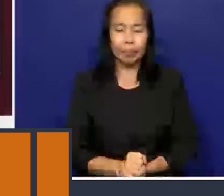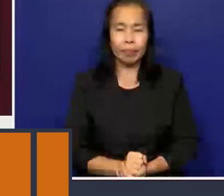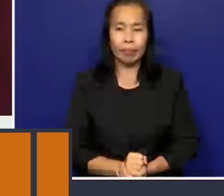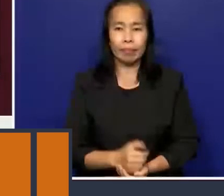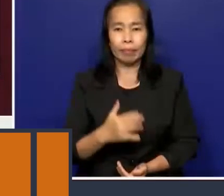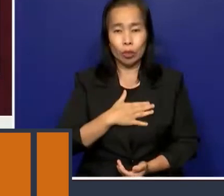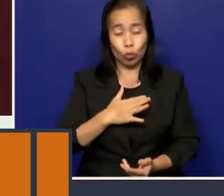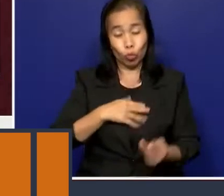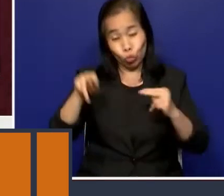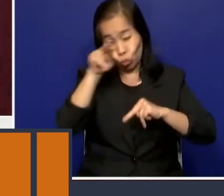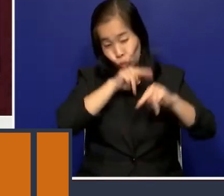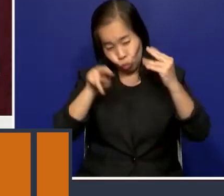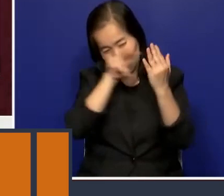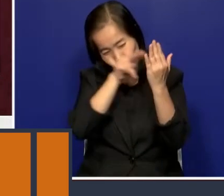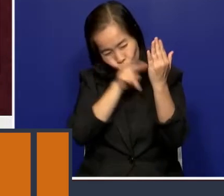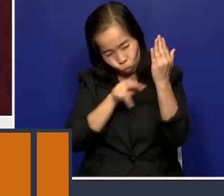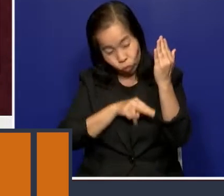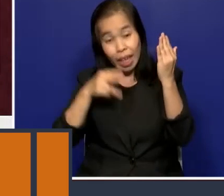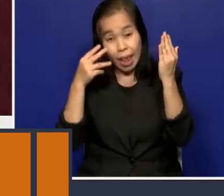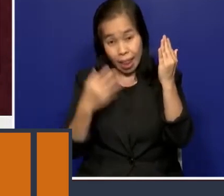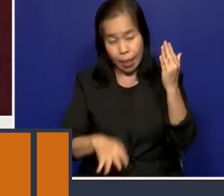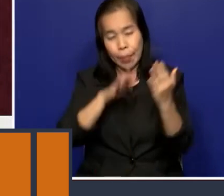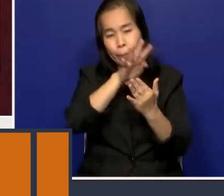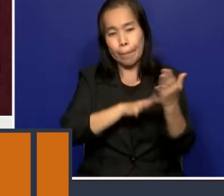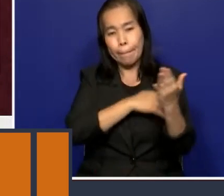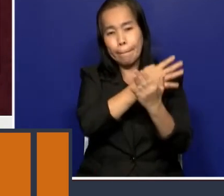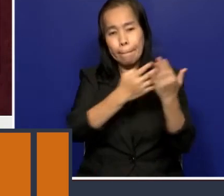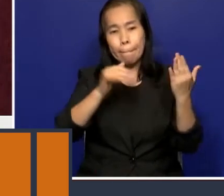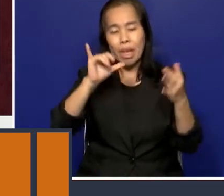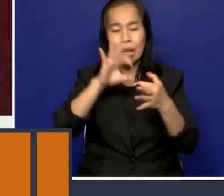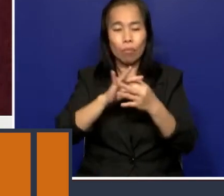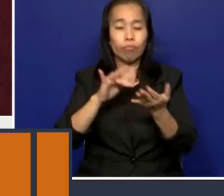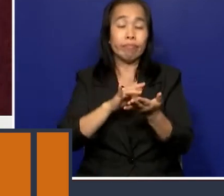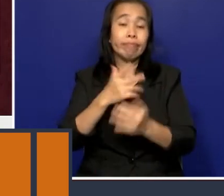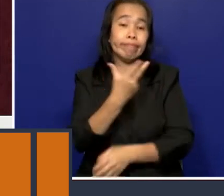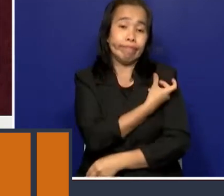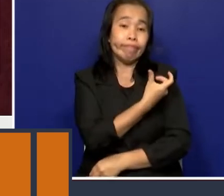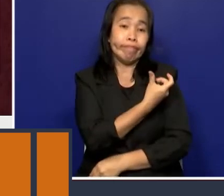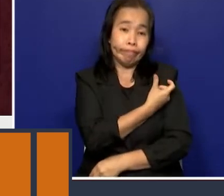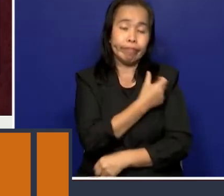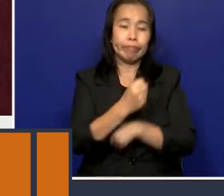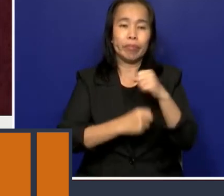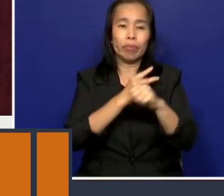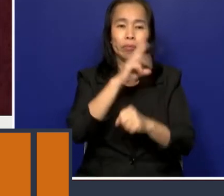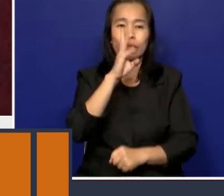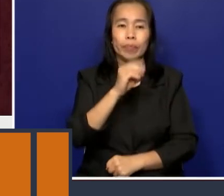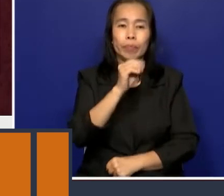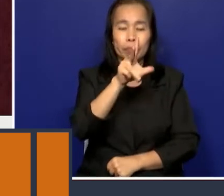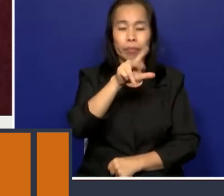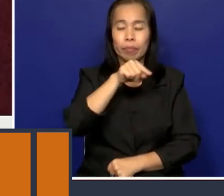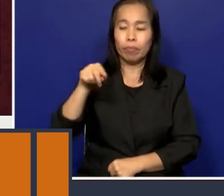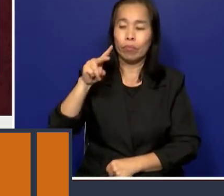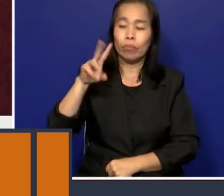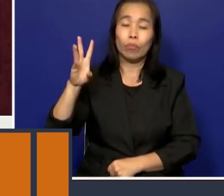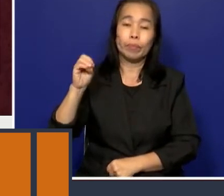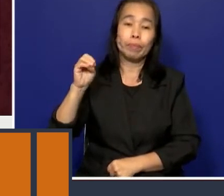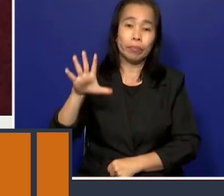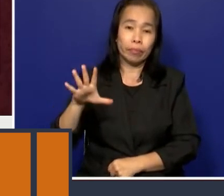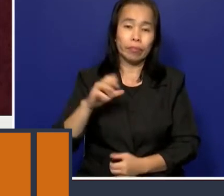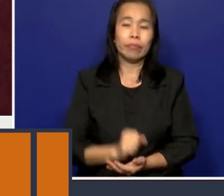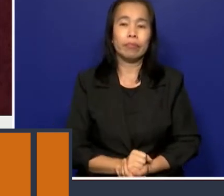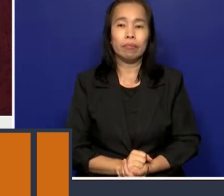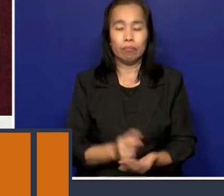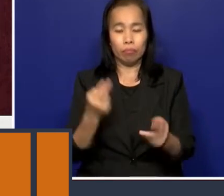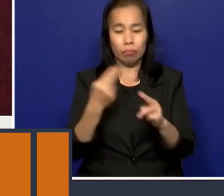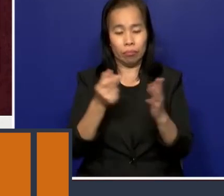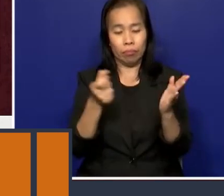ผมได้ตรวจสอบร่างนโยบายและแผนยทธศาตความมนคงดวัซินแงชาติพอสอ 2563 ถึง 2565ไม่ปราก